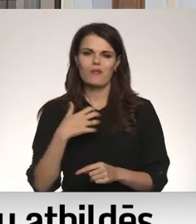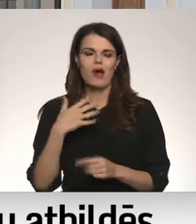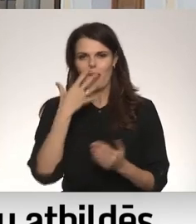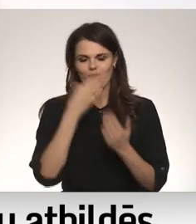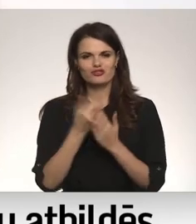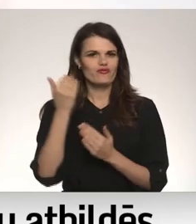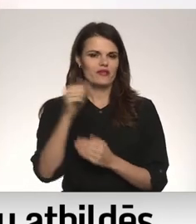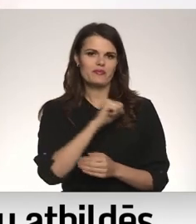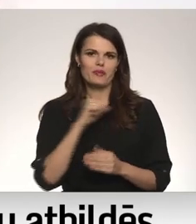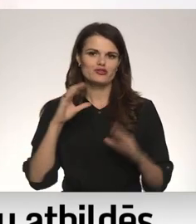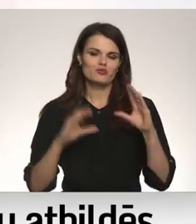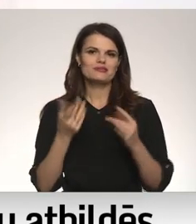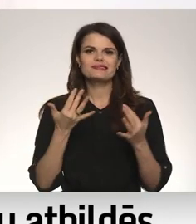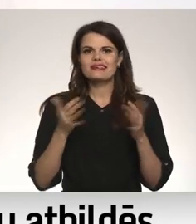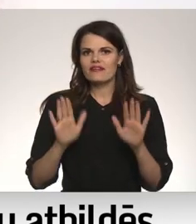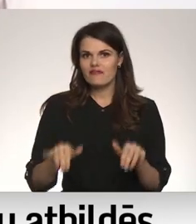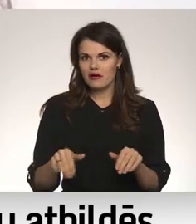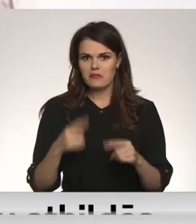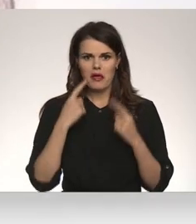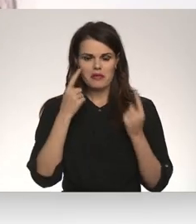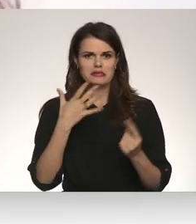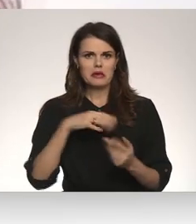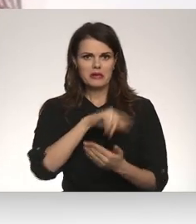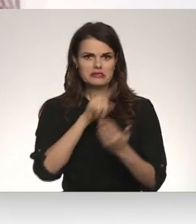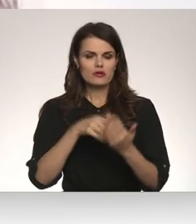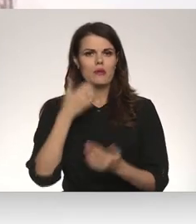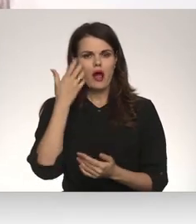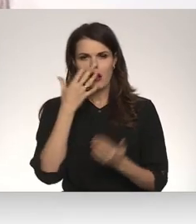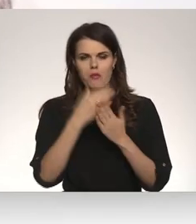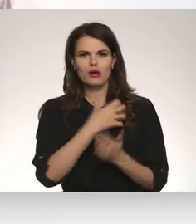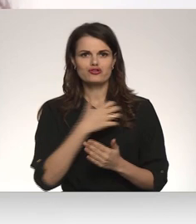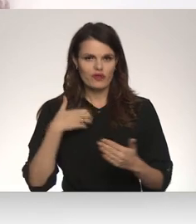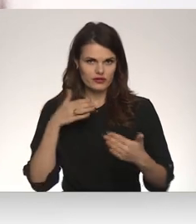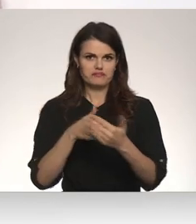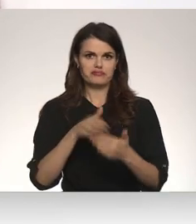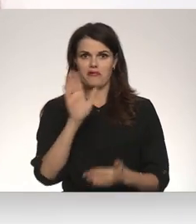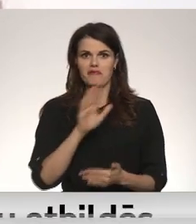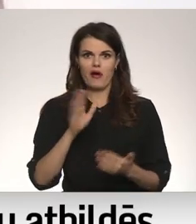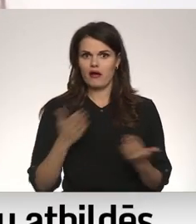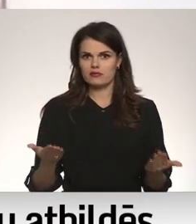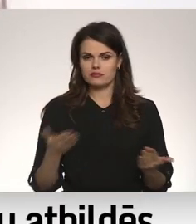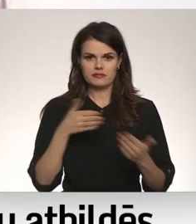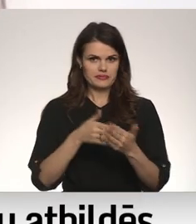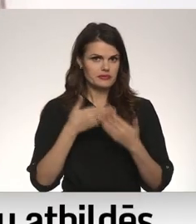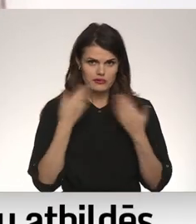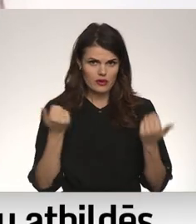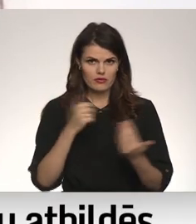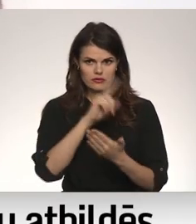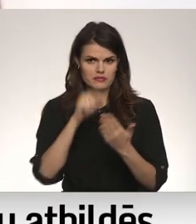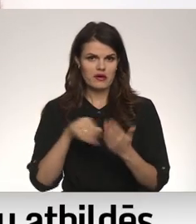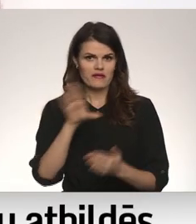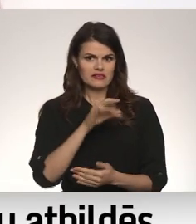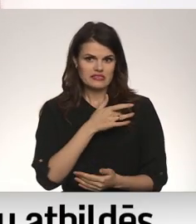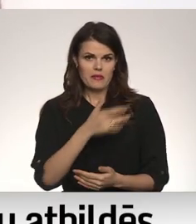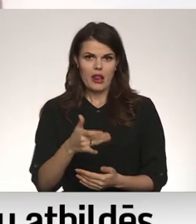budžeta robežās. Nes kāpēc tas jautājums rodas tikai tad, kad pašvaldība atdurās? Valsts neatdurās pret naudas jautājumu, tā visiem šķiet,